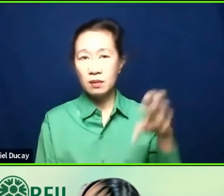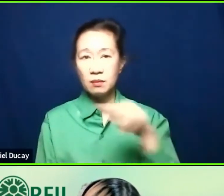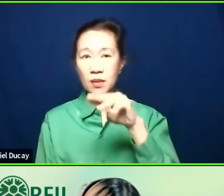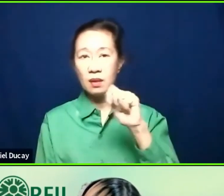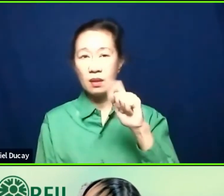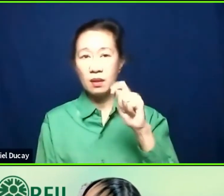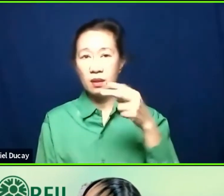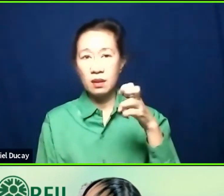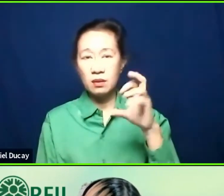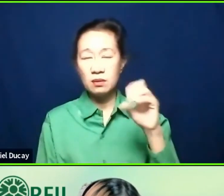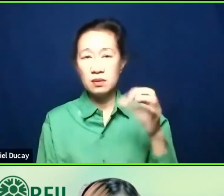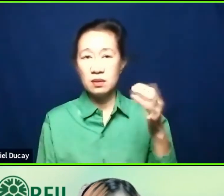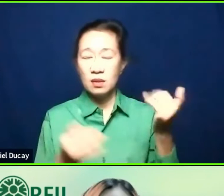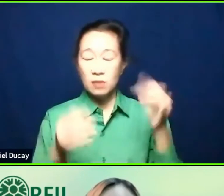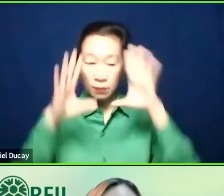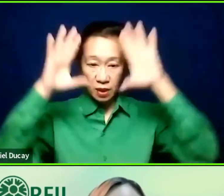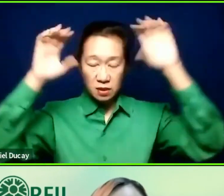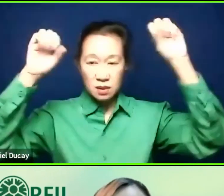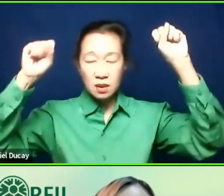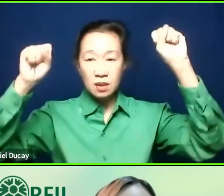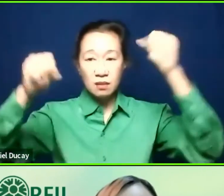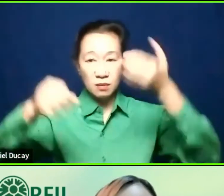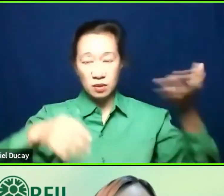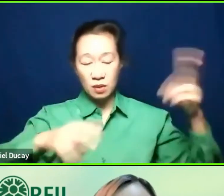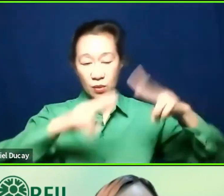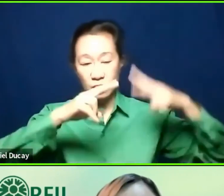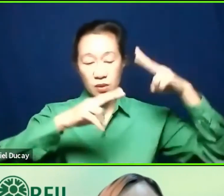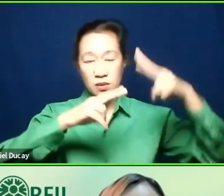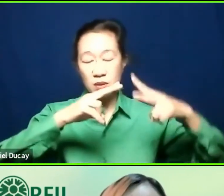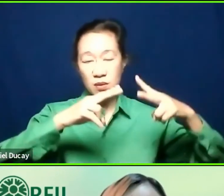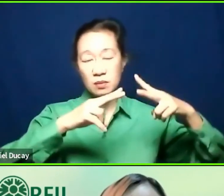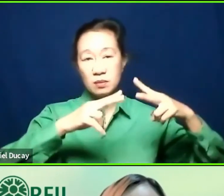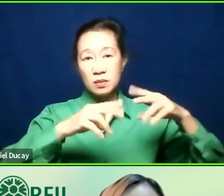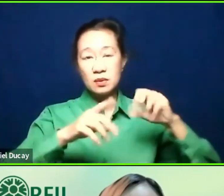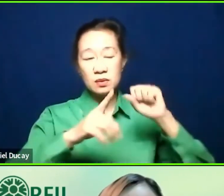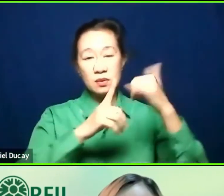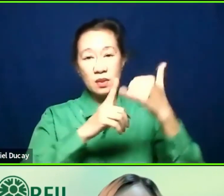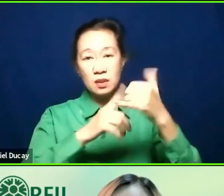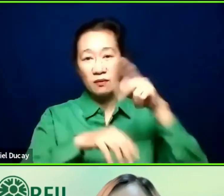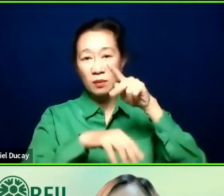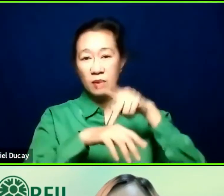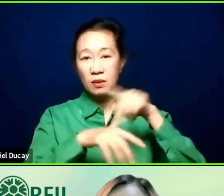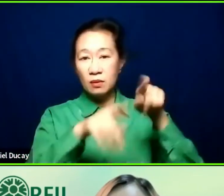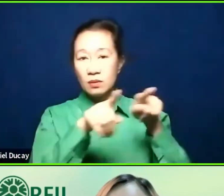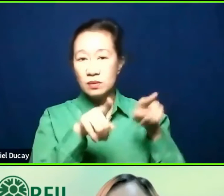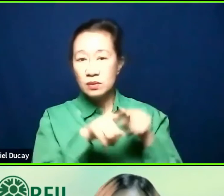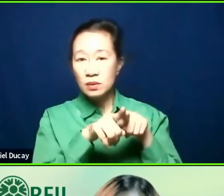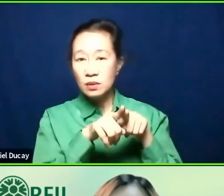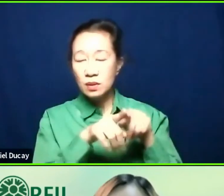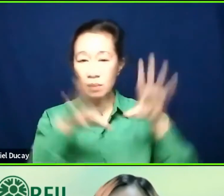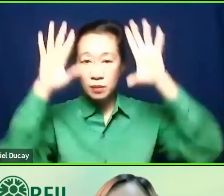ngayon yung presidente, no, ng Autism Society Philippines. Siya din ata, no, yung presidente